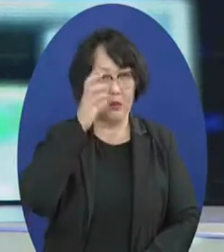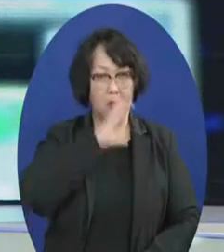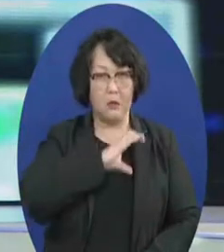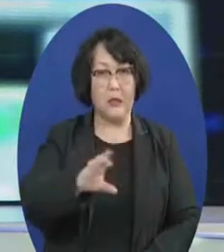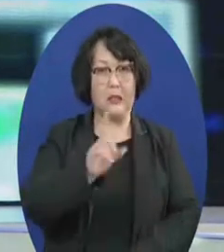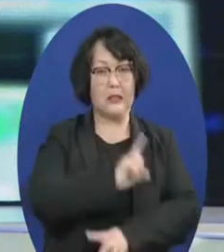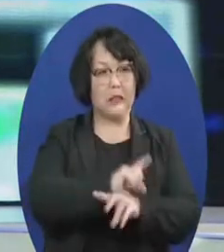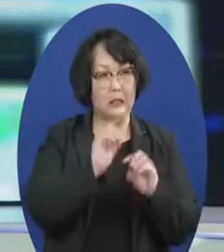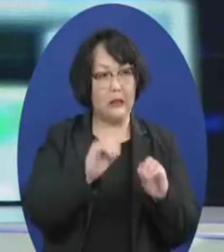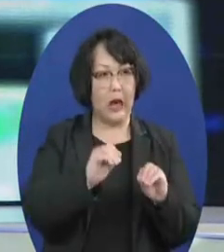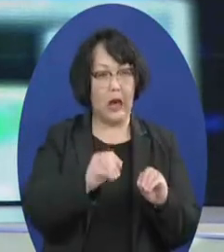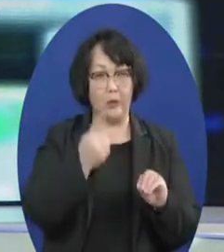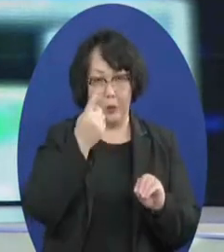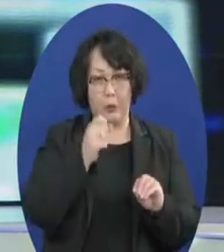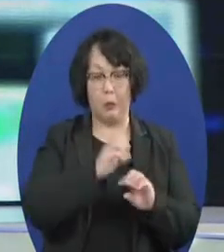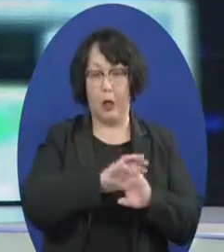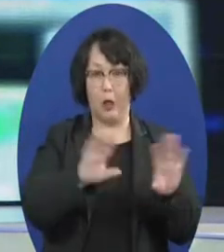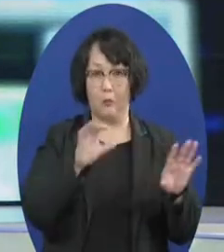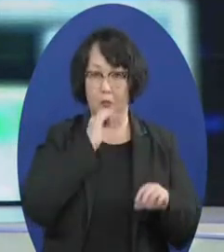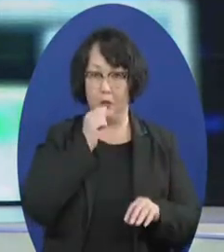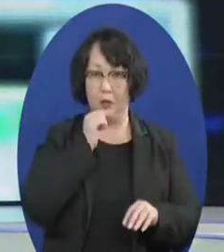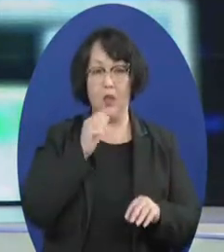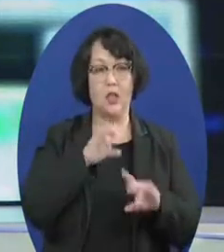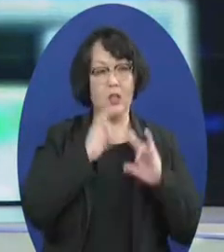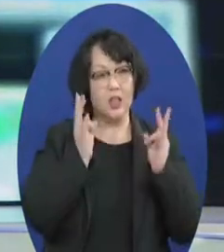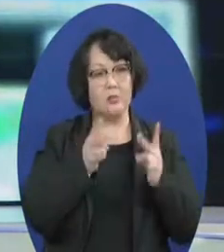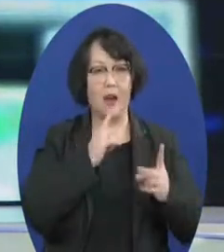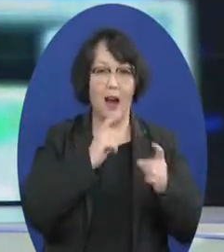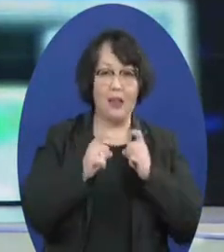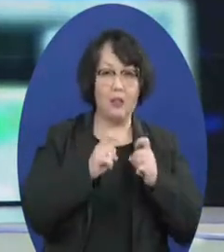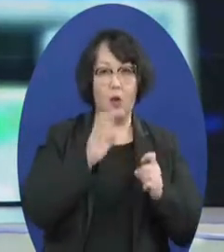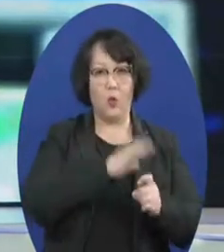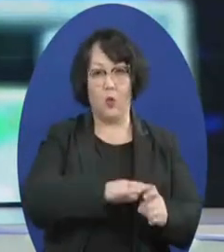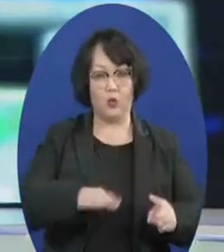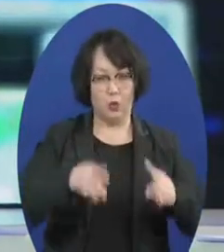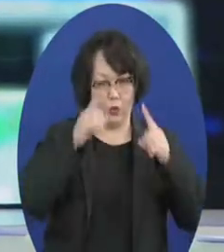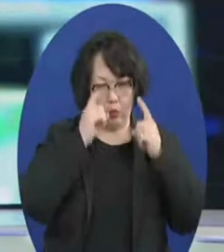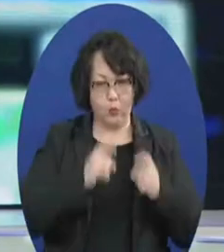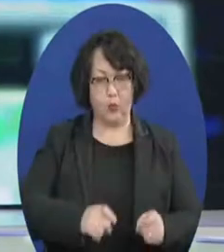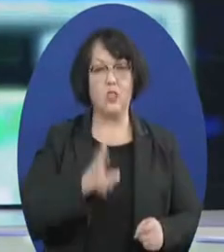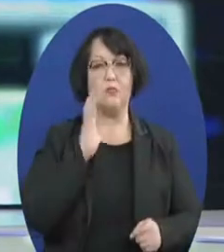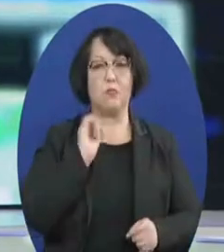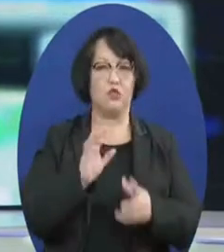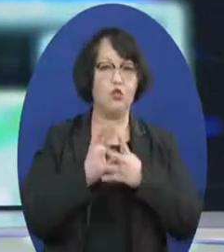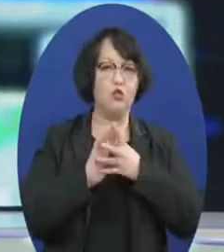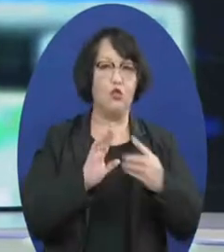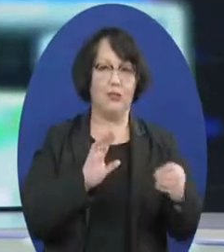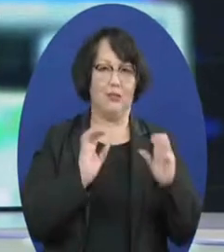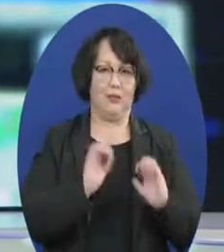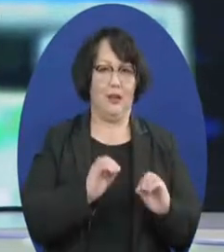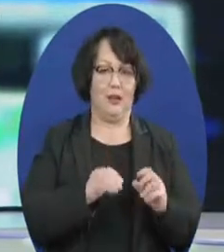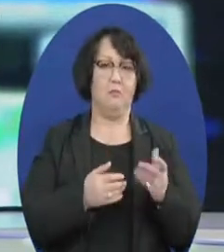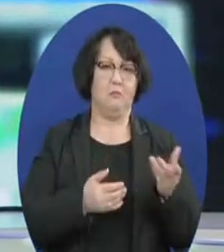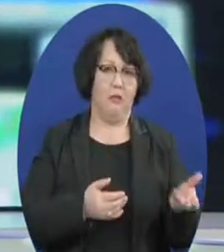ганц хичээл заадаггүй, нийгмийн харилцаа, хүүхдийн төлөвшөл хүмүүжилж гисэн нөлөөлдөг юм а. За гэтэл хүүхдийн